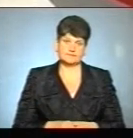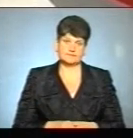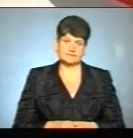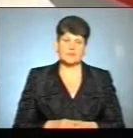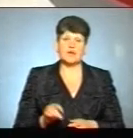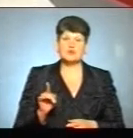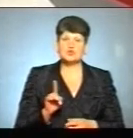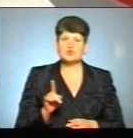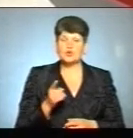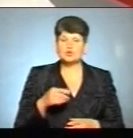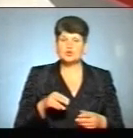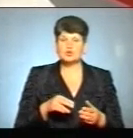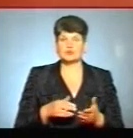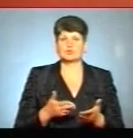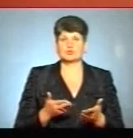так званих